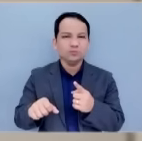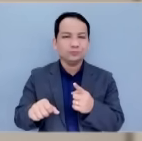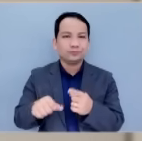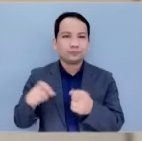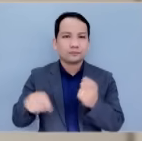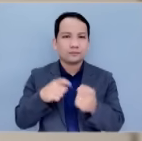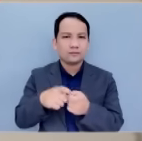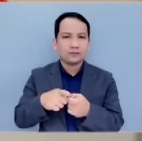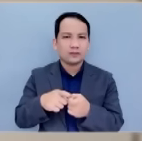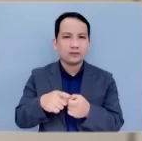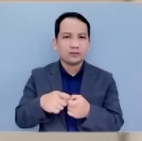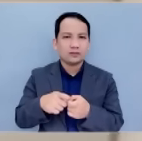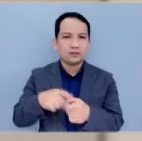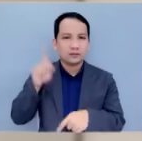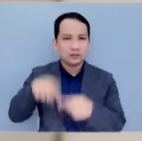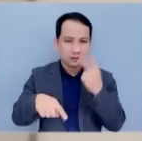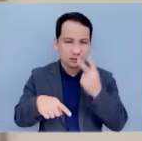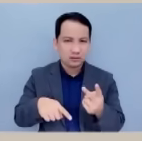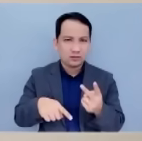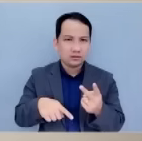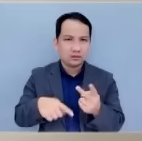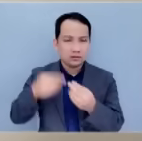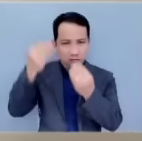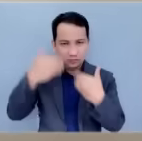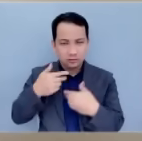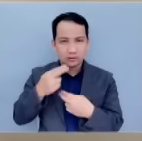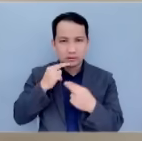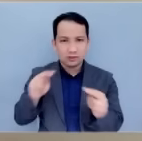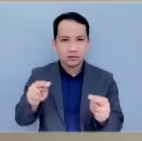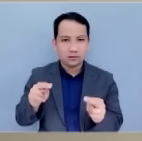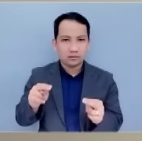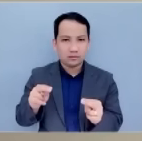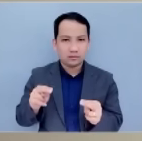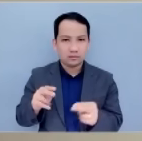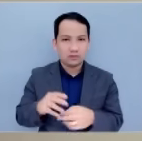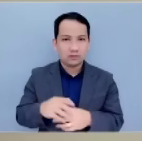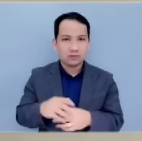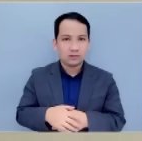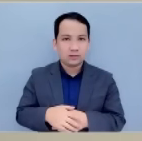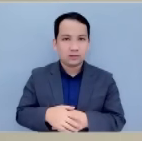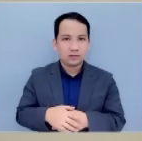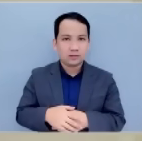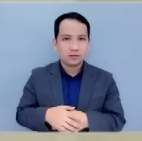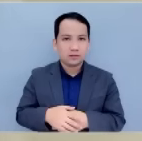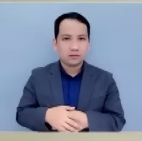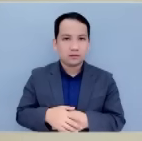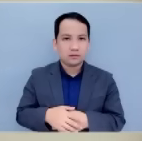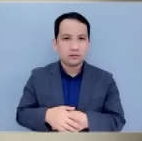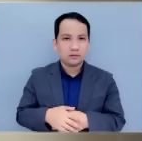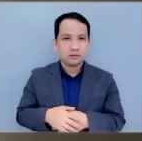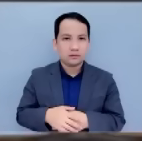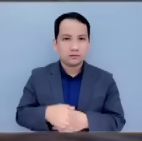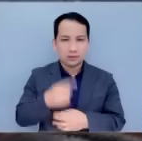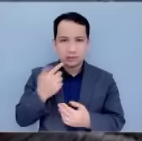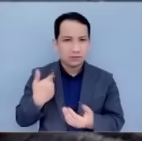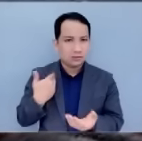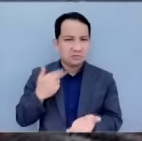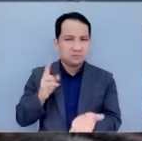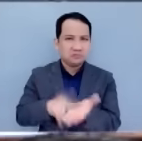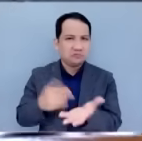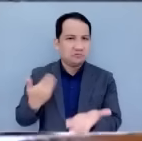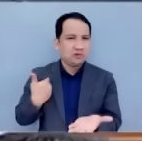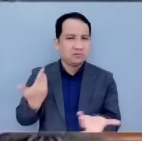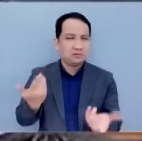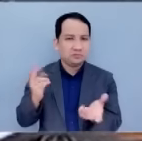ko alam. Hindi ko nakita eh. Napalita ko lang. Pero pipirma po kayo? Hindi mo na ko pinasasign eh. Hindi